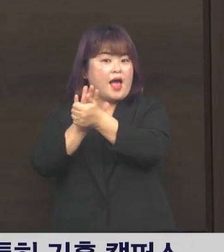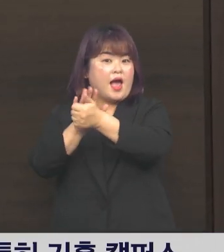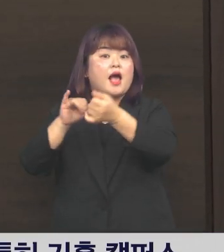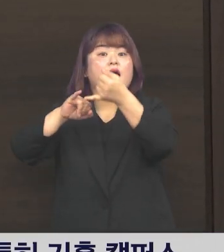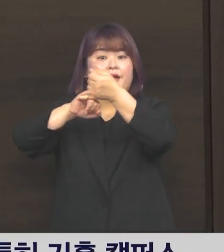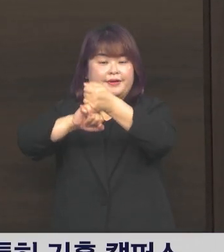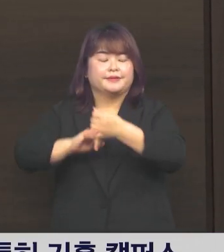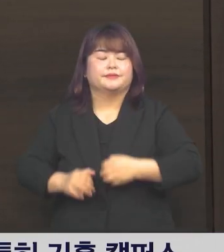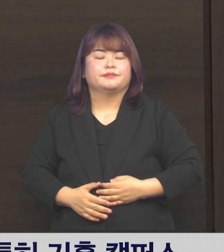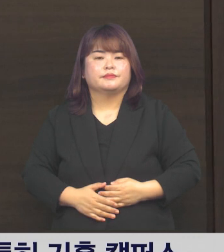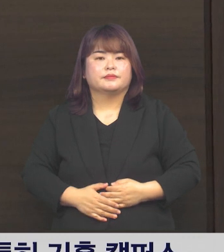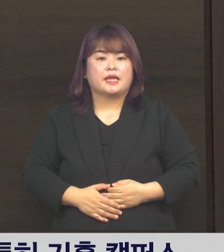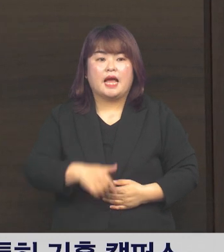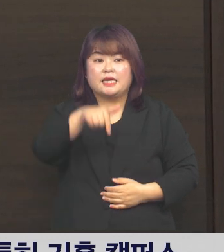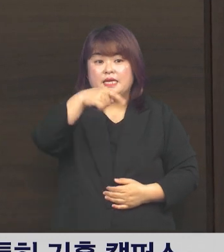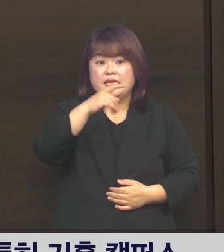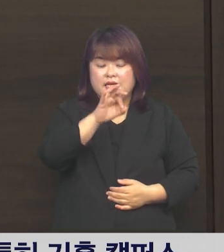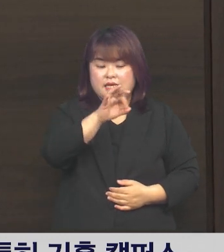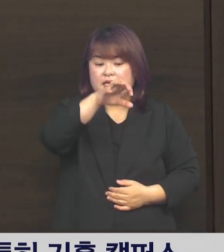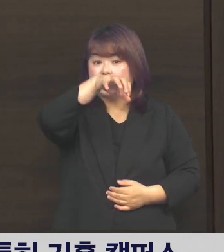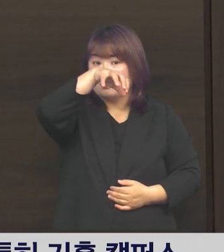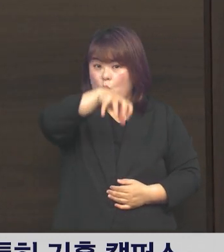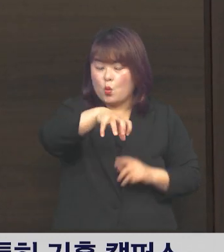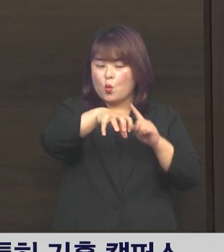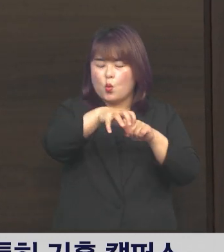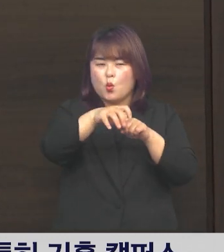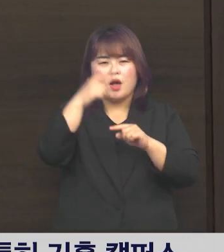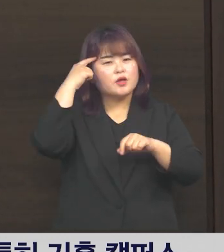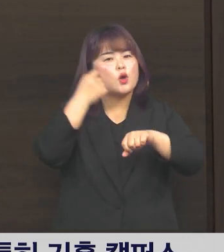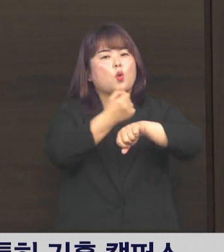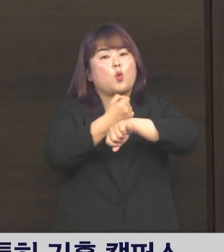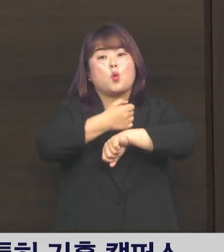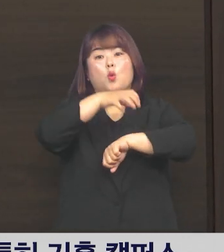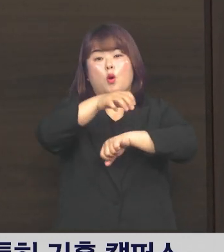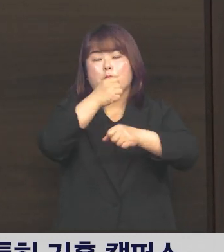것이고요. 특히 기흥 캠퍼스 미래연구단지에